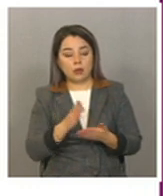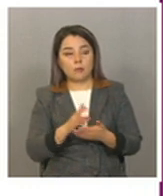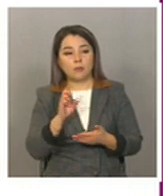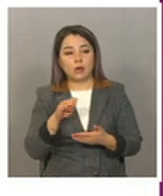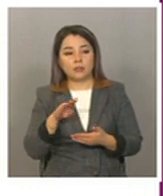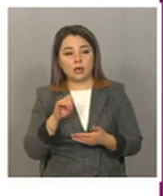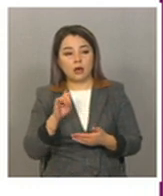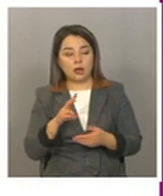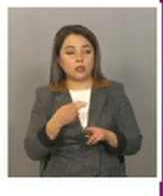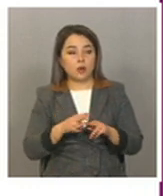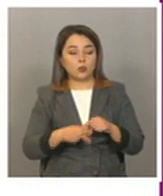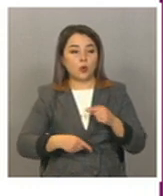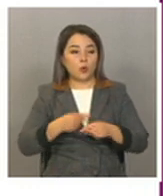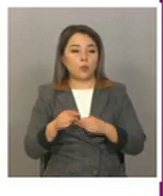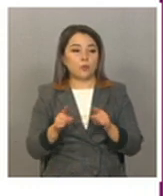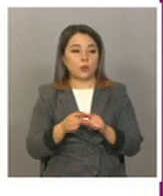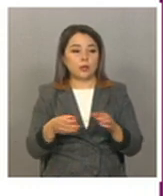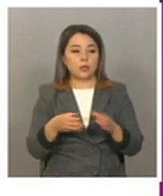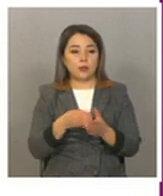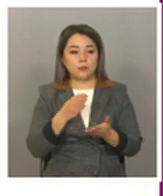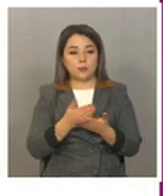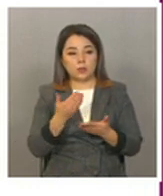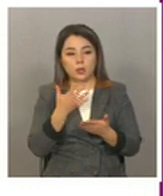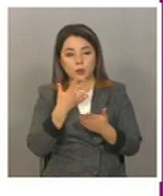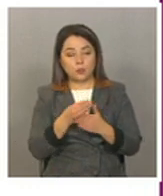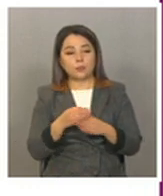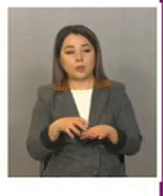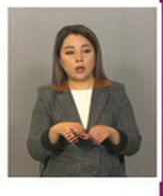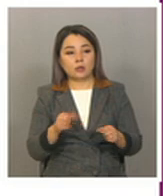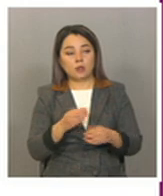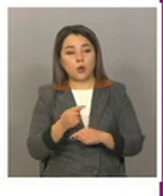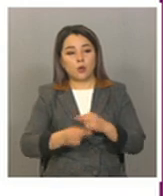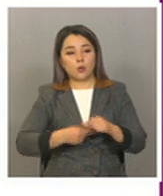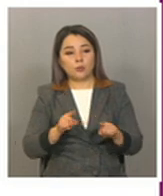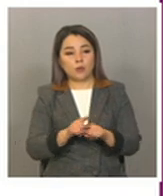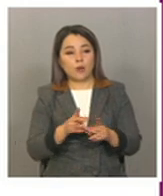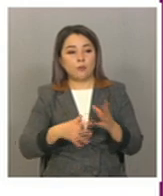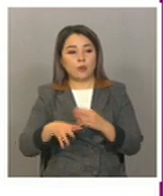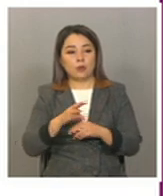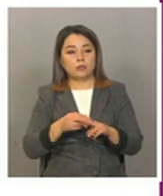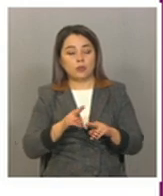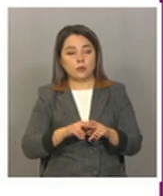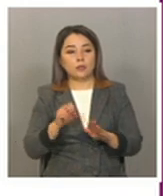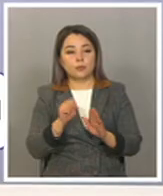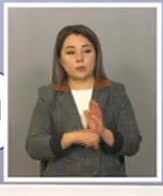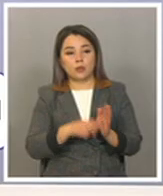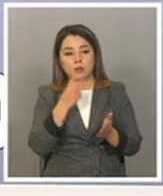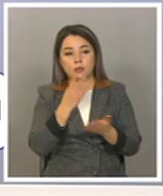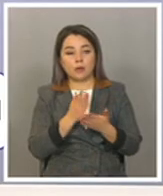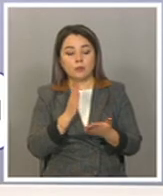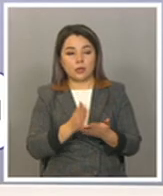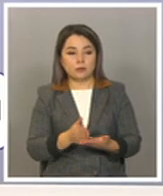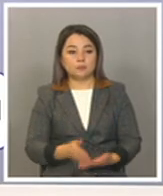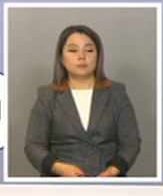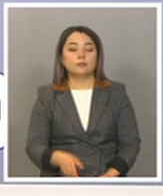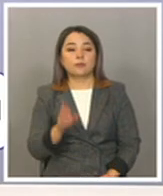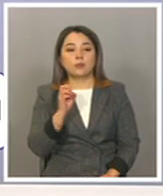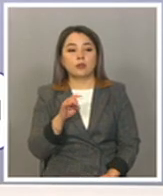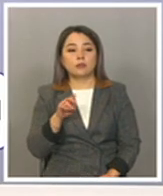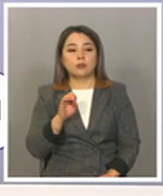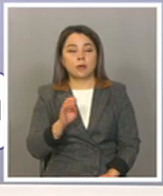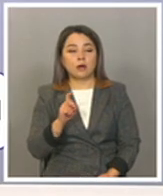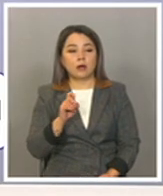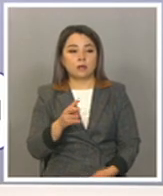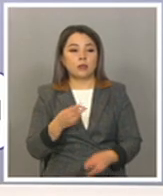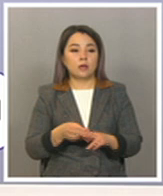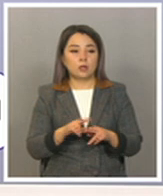ішінде мұрагерлікке елік ете алатын ұрпақтардың барлығын қырып салған болатын. Бердібек ханның билігінен